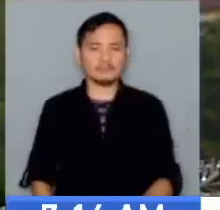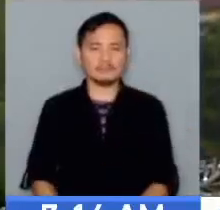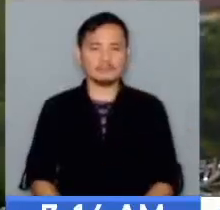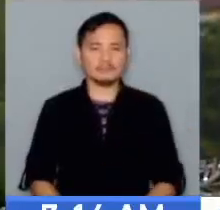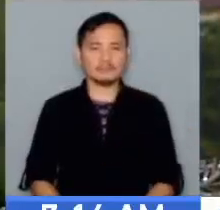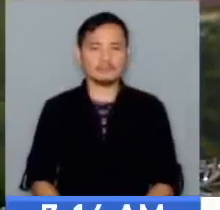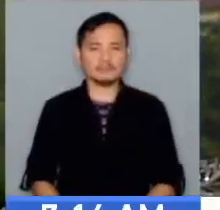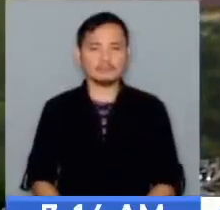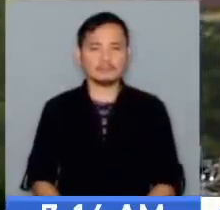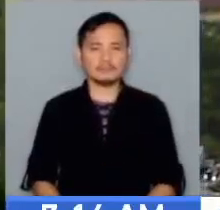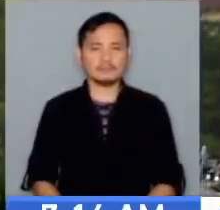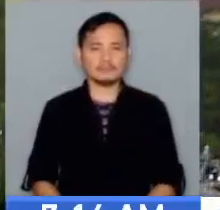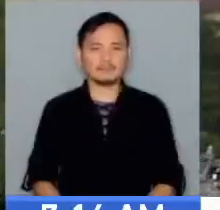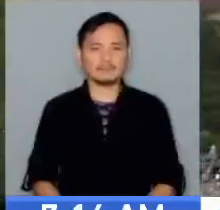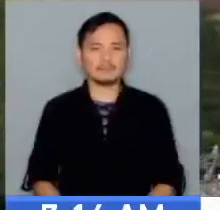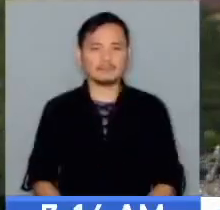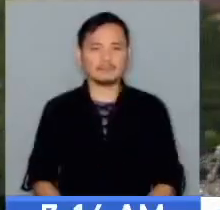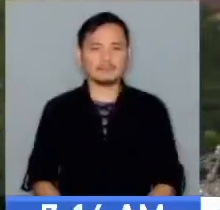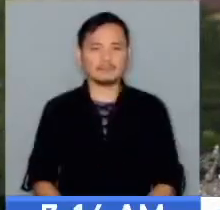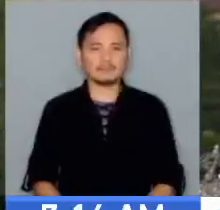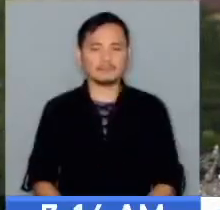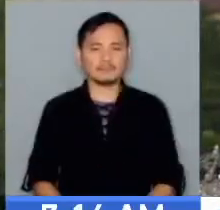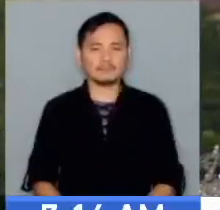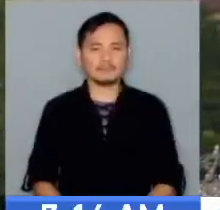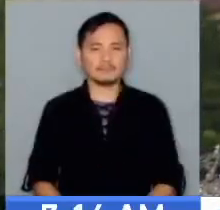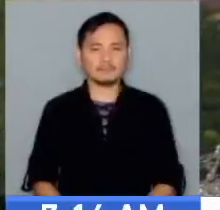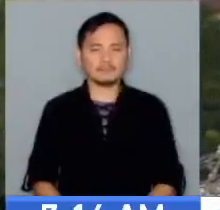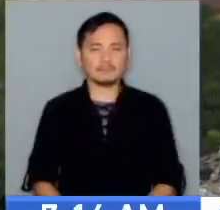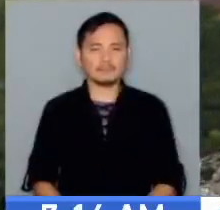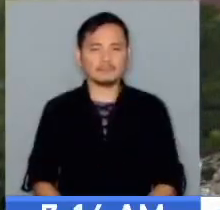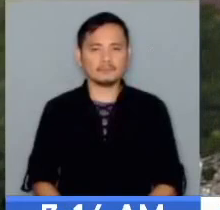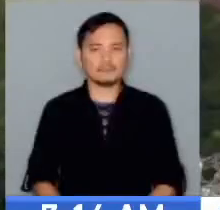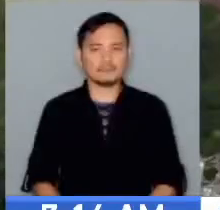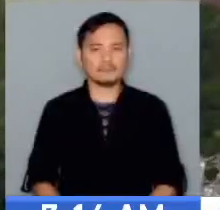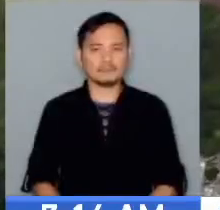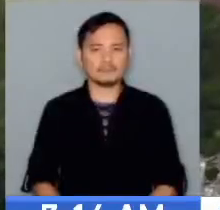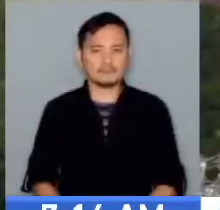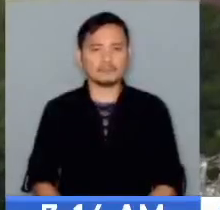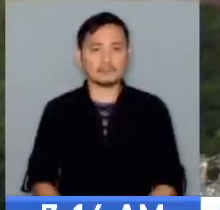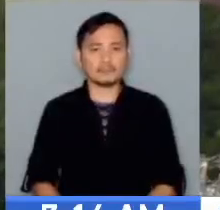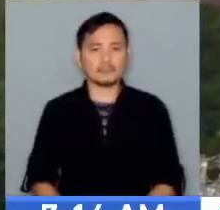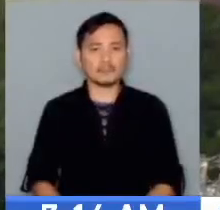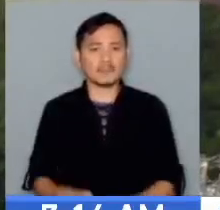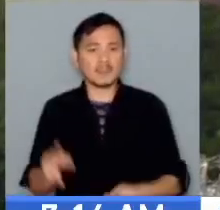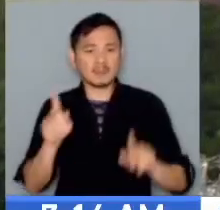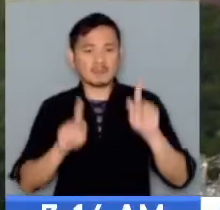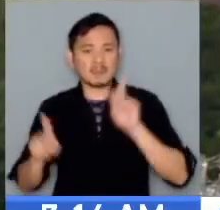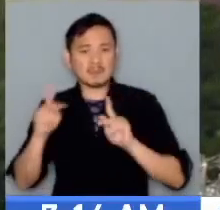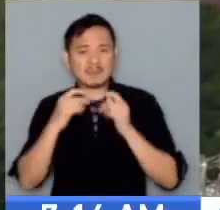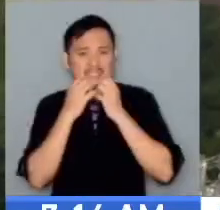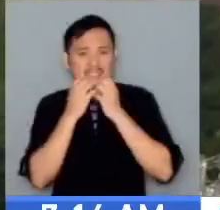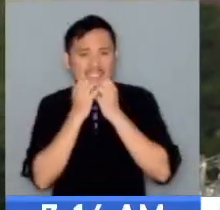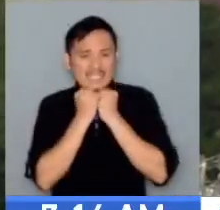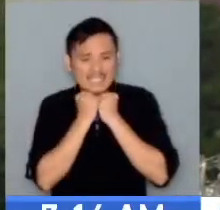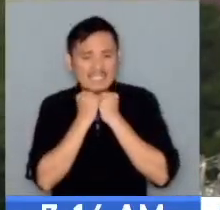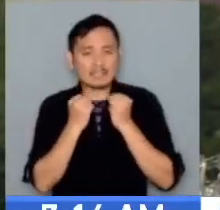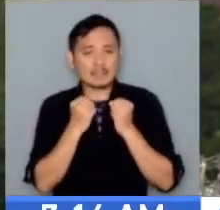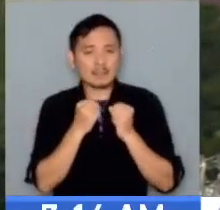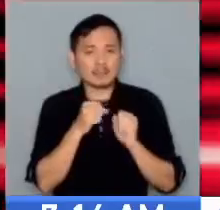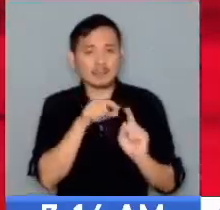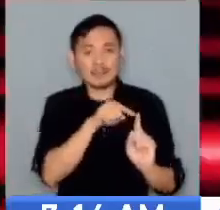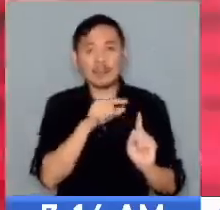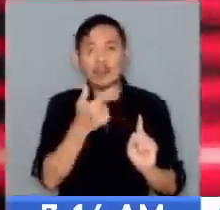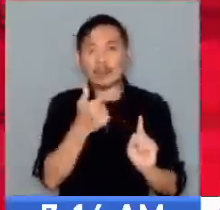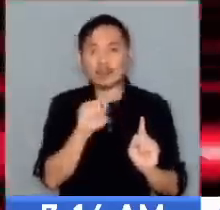Pati yung goto na may sangkap na bigas at madalas hinahanap ng mga nagtitipid, nagmahal na rin. May unang balita live si